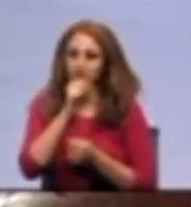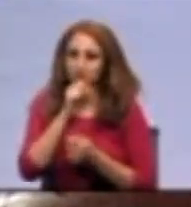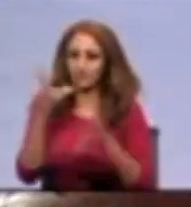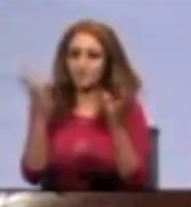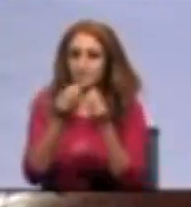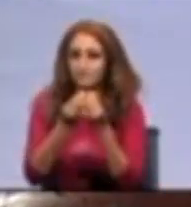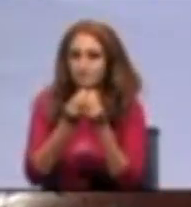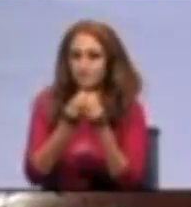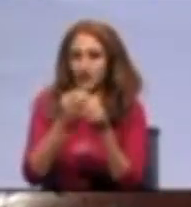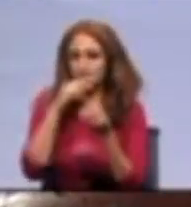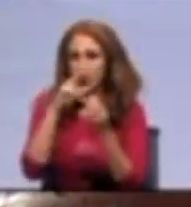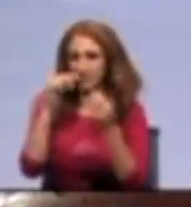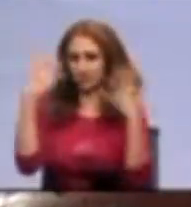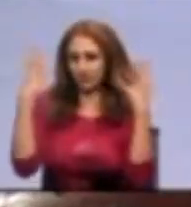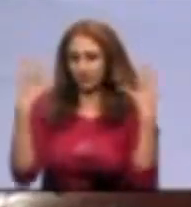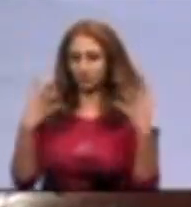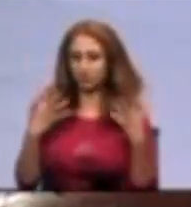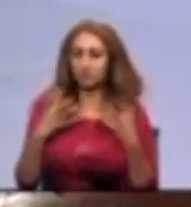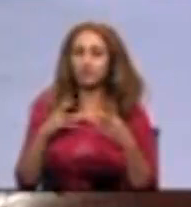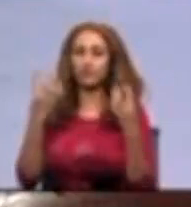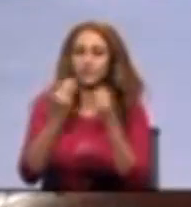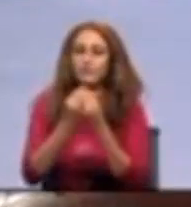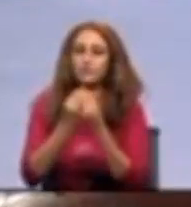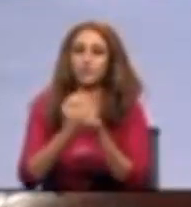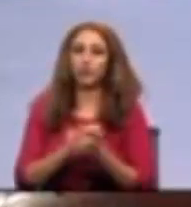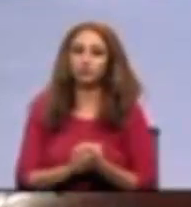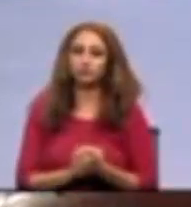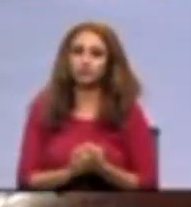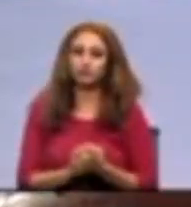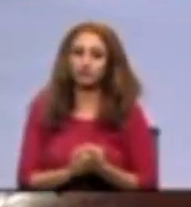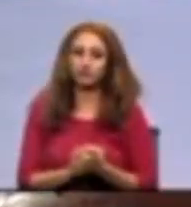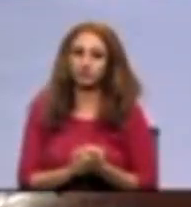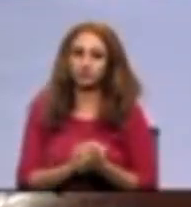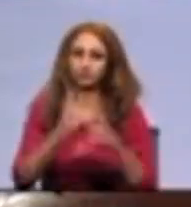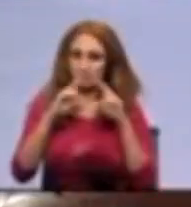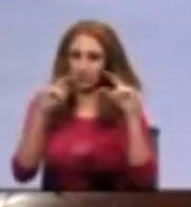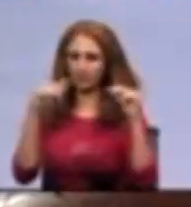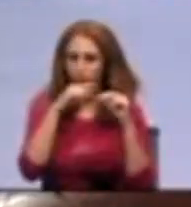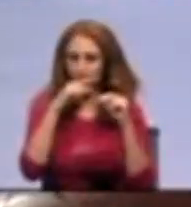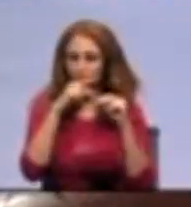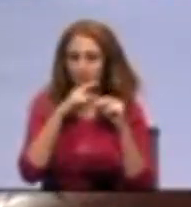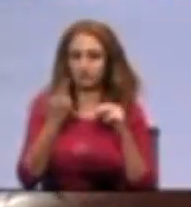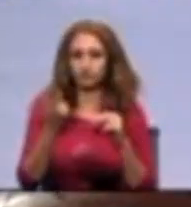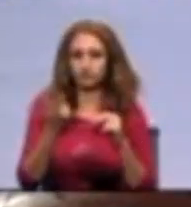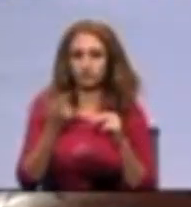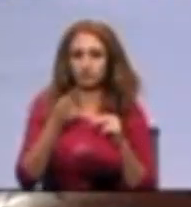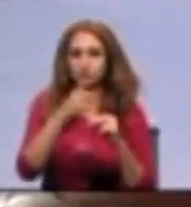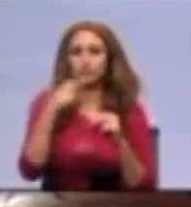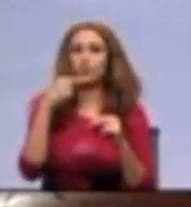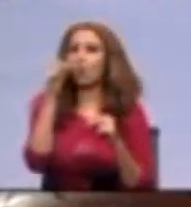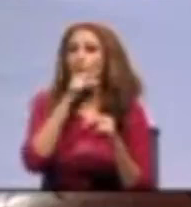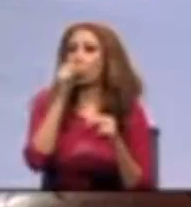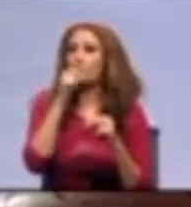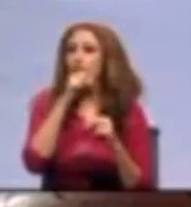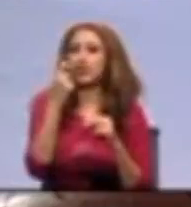بس انه فيهم يفكروا هيك اذا بدهم يفكروا. بس انه اذا واحد مثلا جدد غنية او